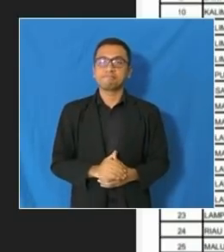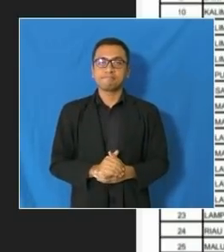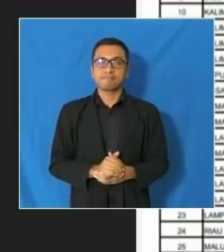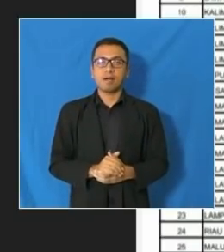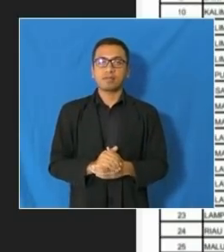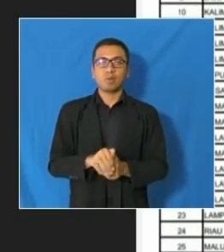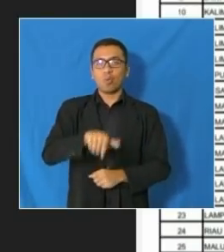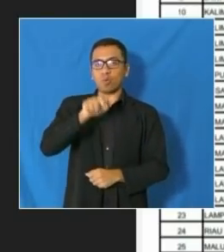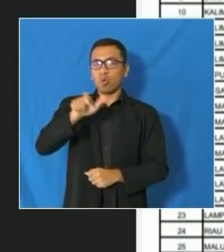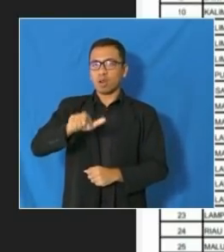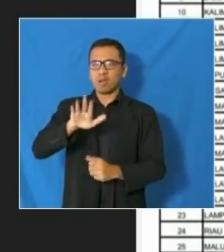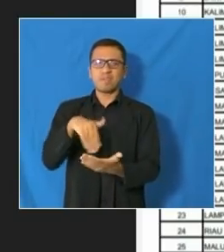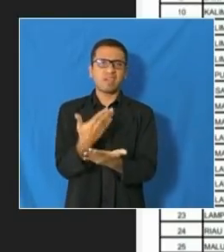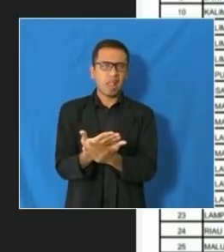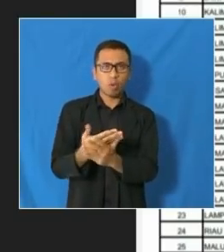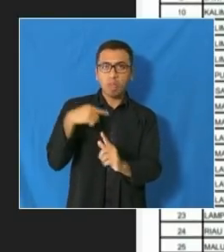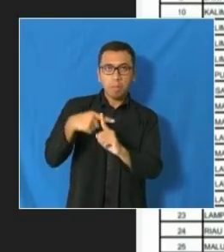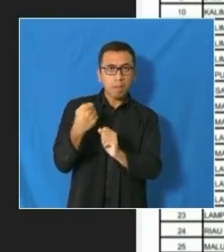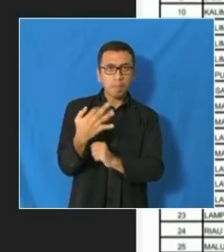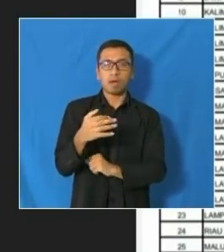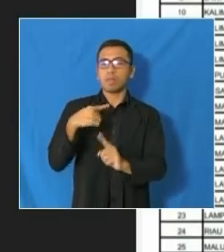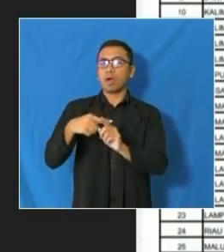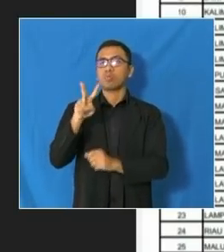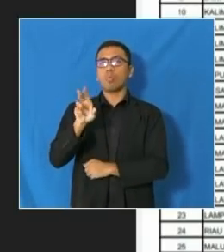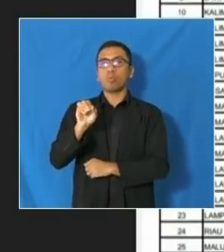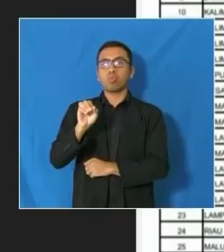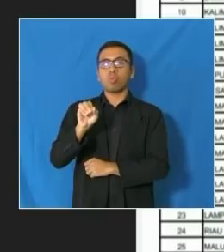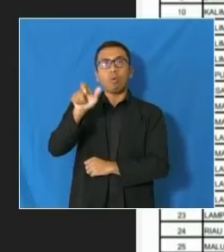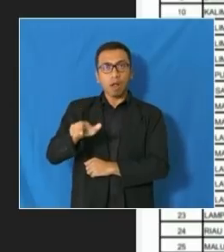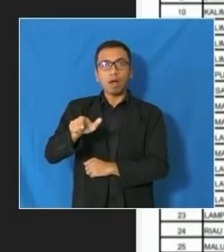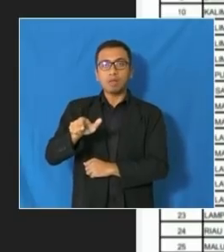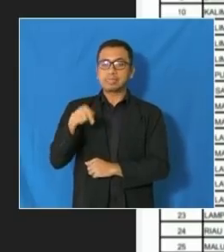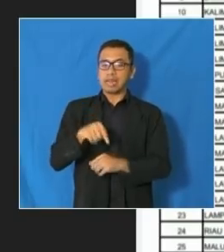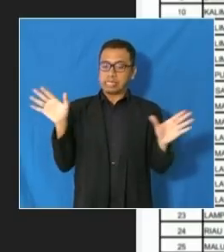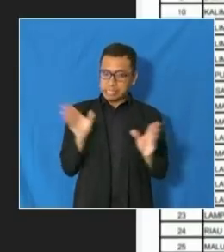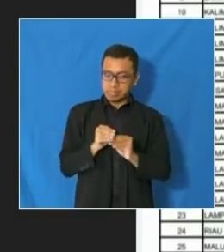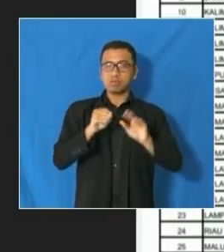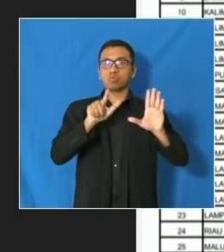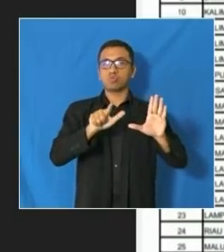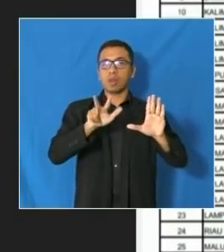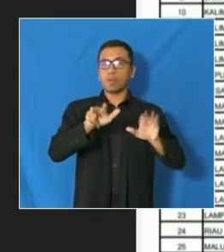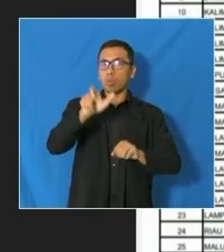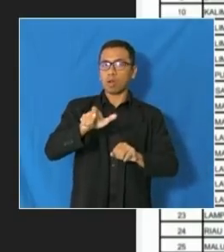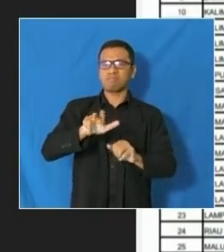kasus kematian ada penambahan sebanyak 20 kasus sehingga totalnya ada 78